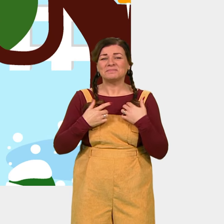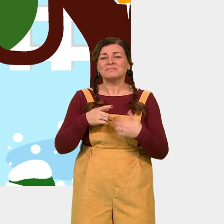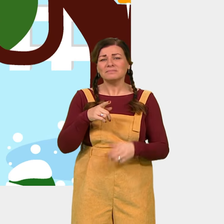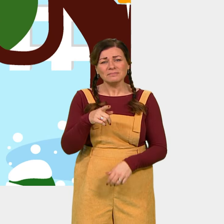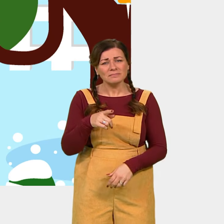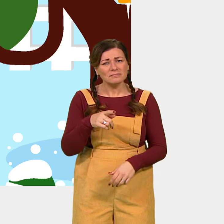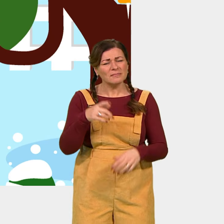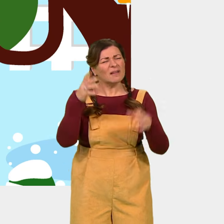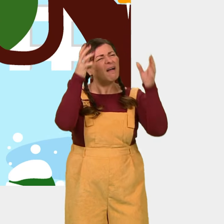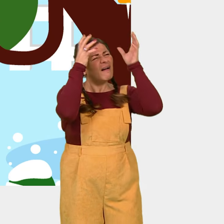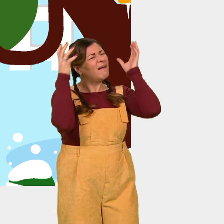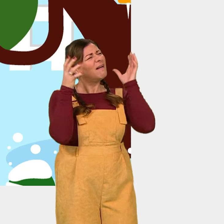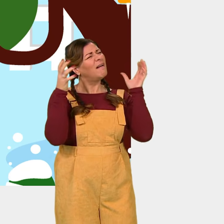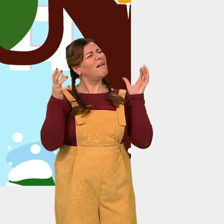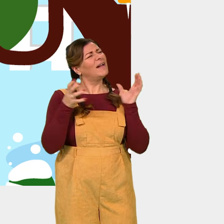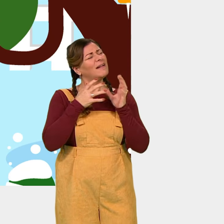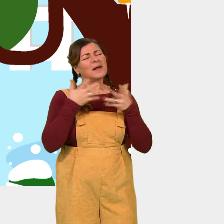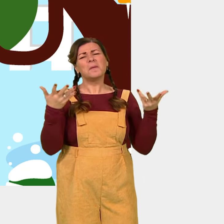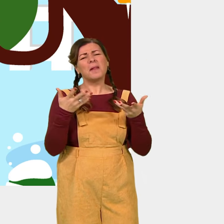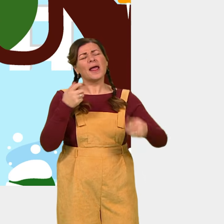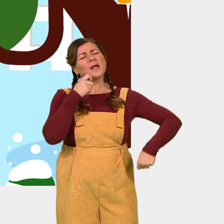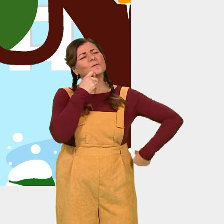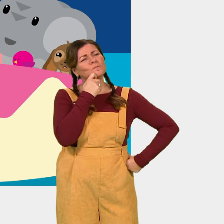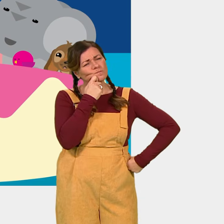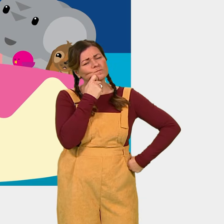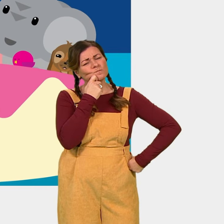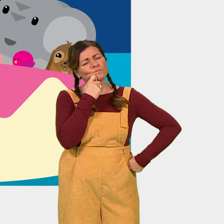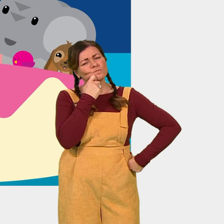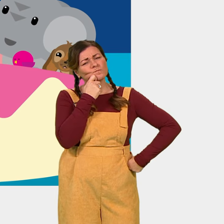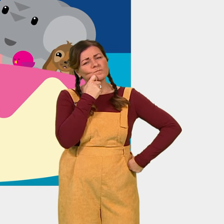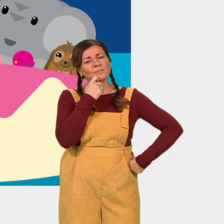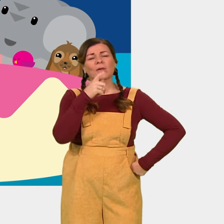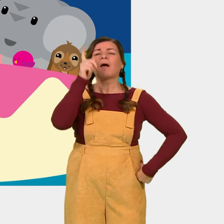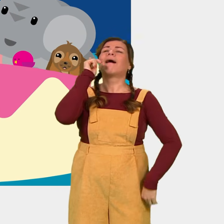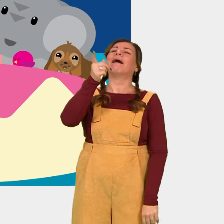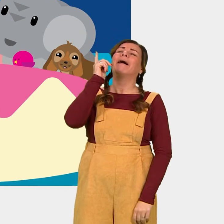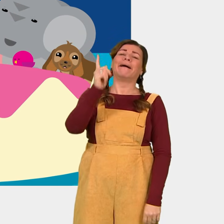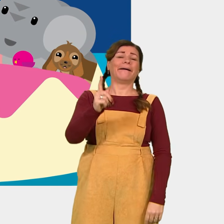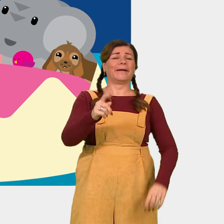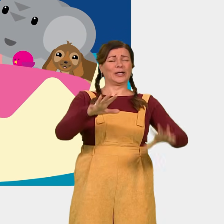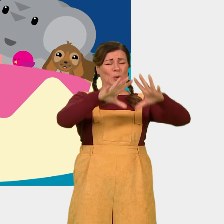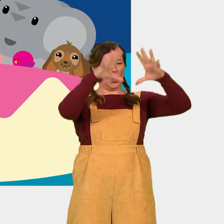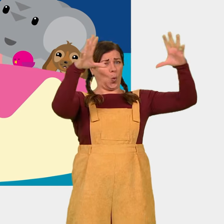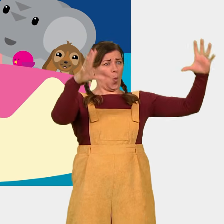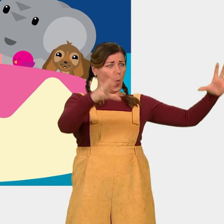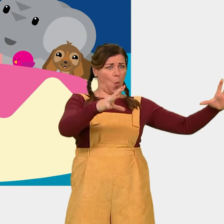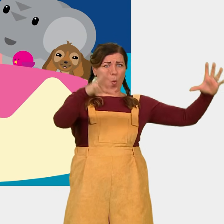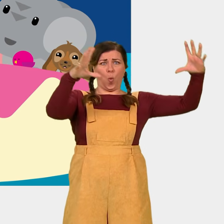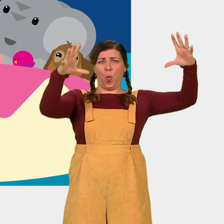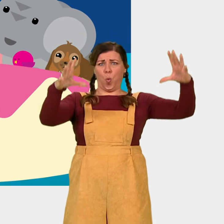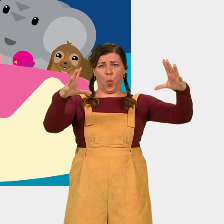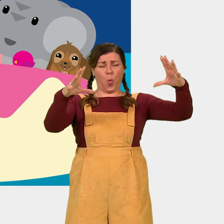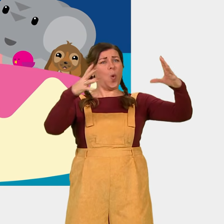Ble mae llew, holodd jangle wrth i'r chwerthin daweli. Ar y gair, daeth llew i'r golwg ar